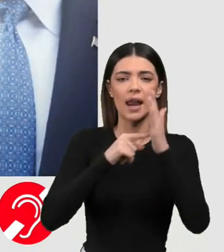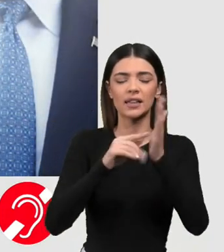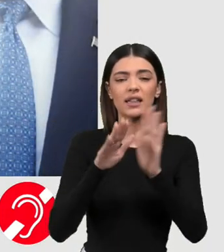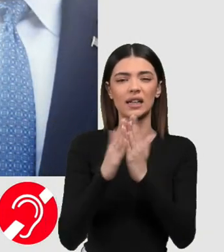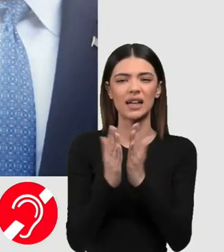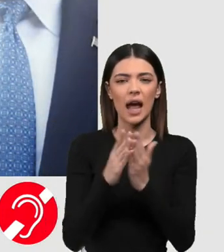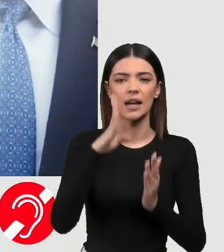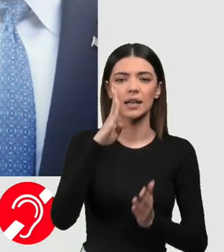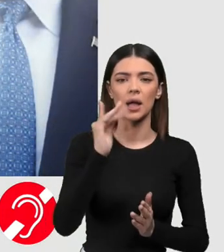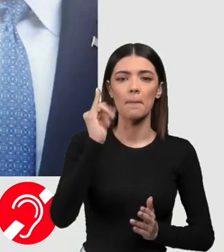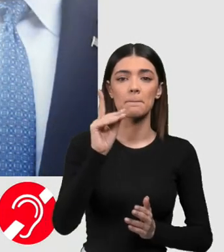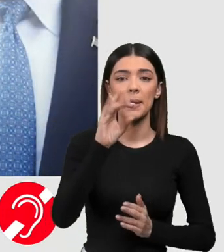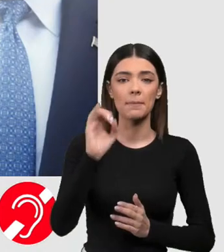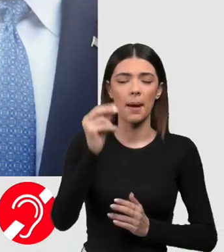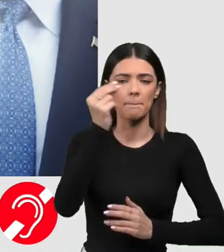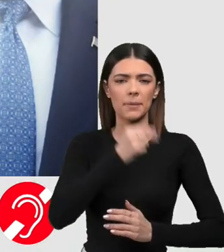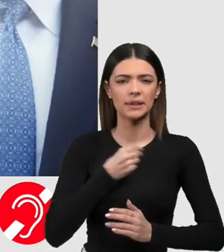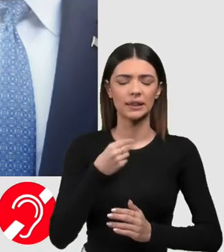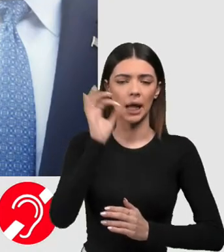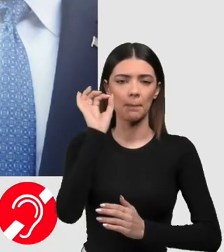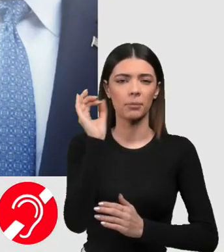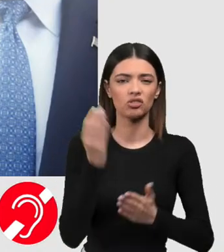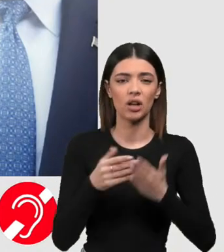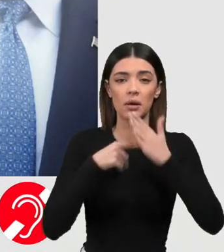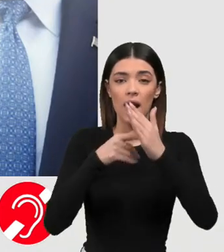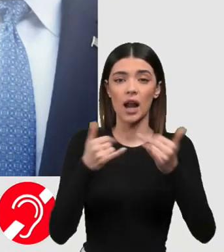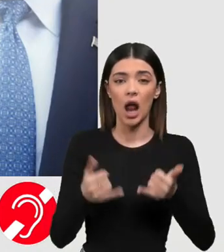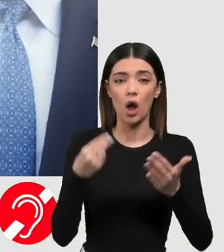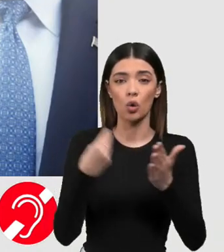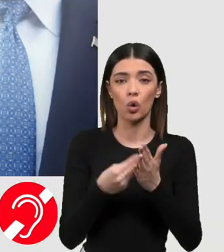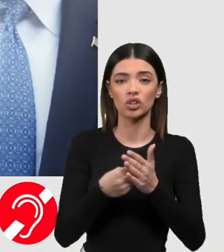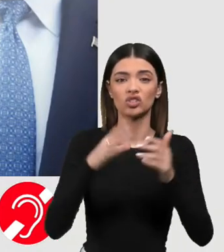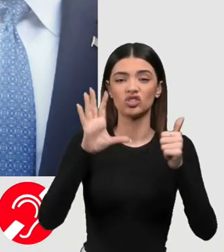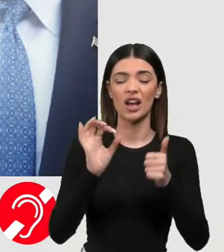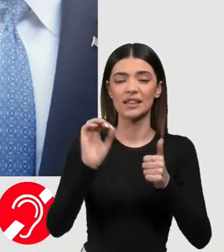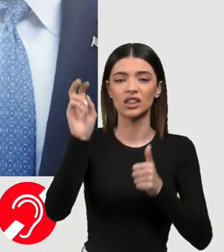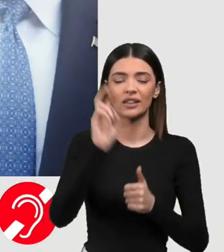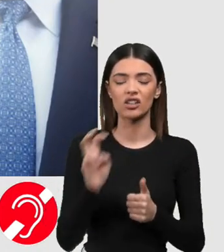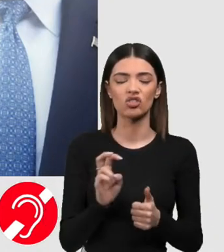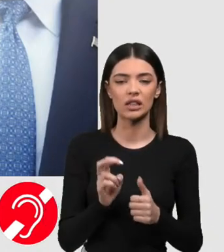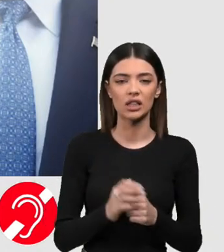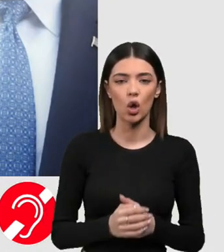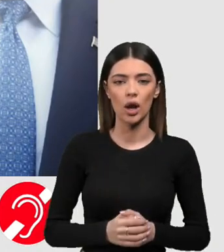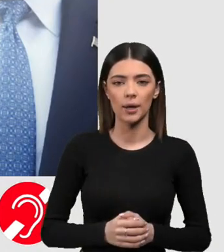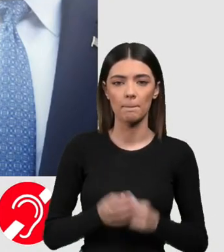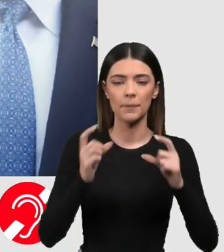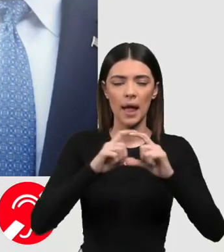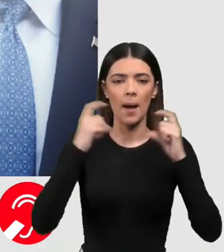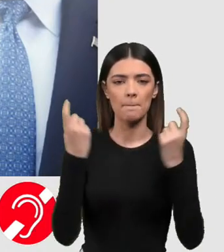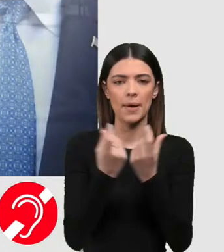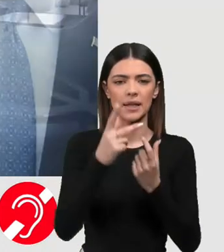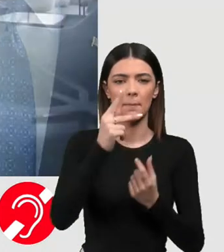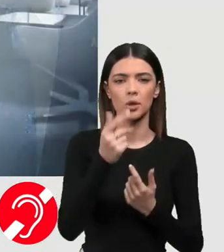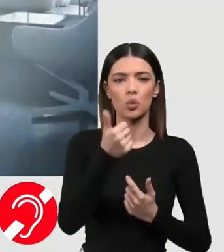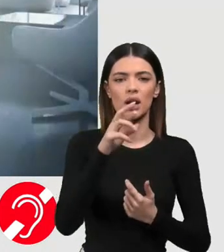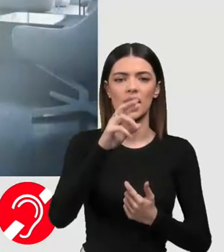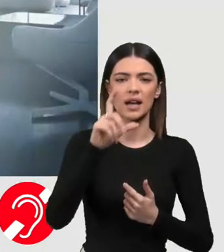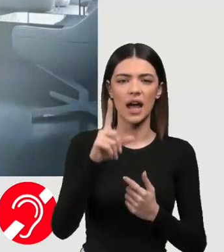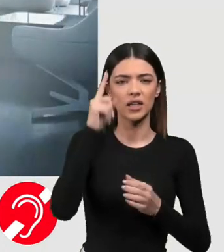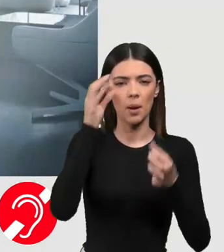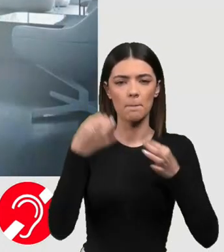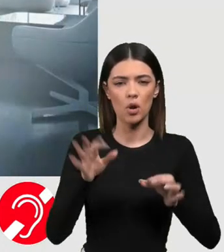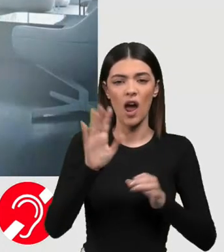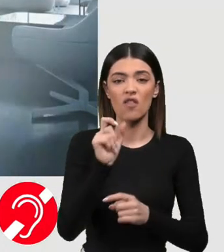care anunță lansarea cărții God Bless the USA Bible, cartea preferată a lui Trump, așa cum a numit-o, costă $60. Și apartamentul lui